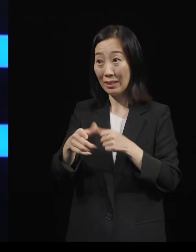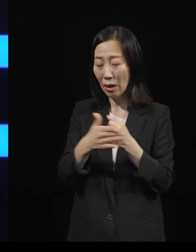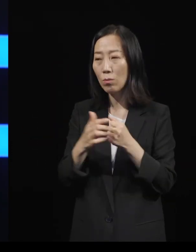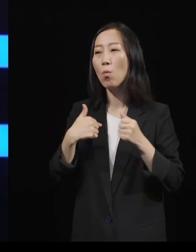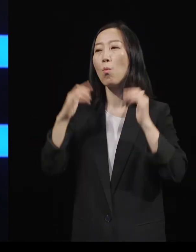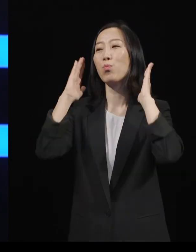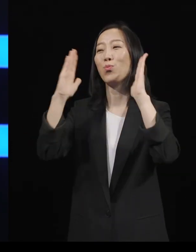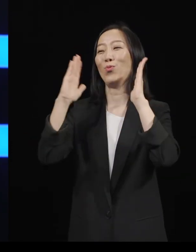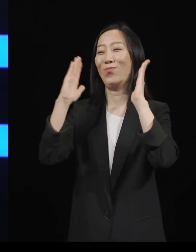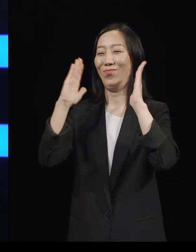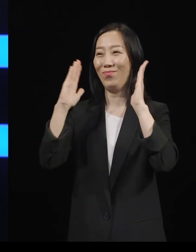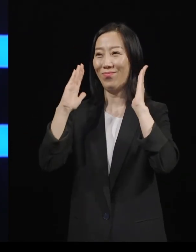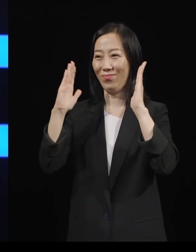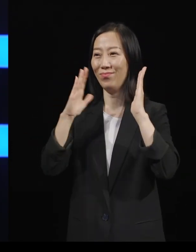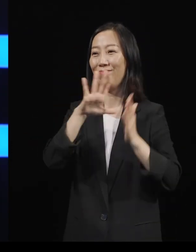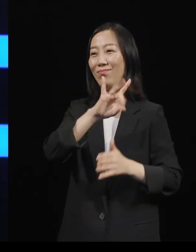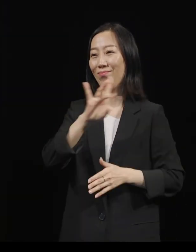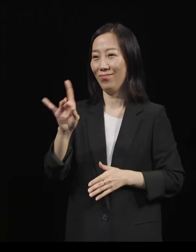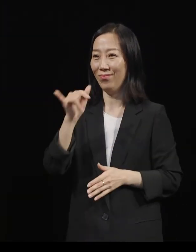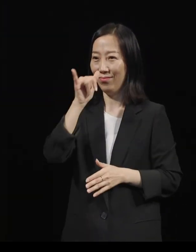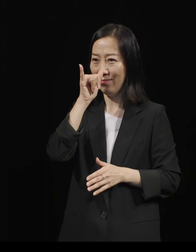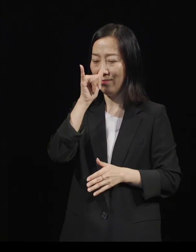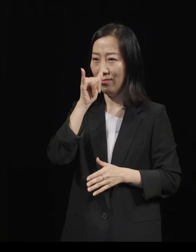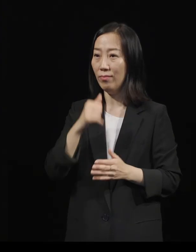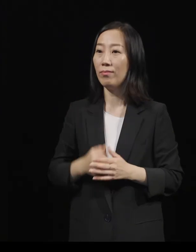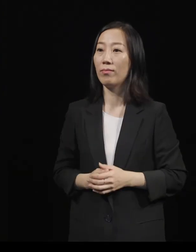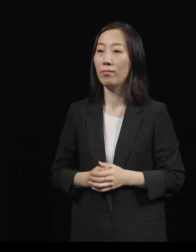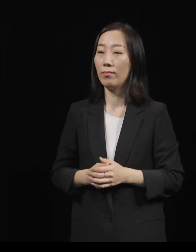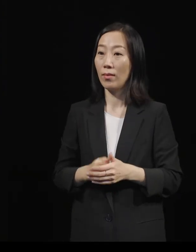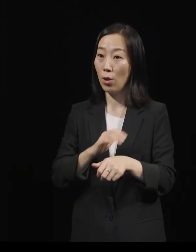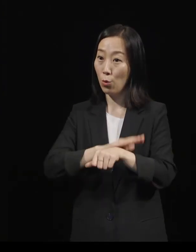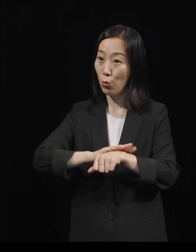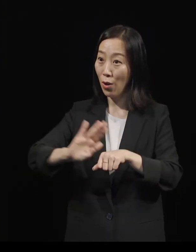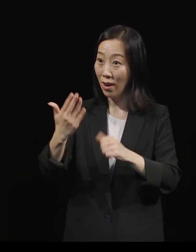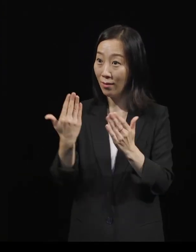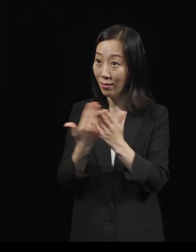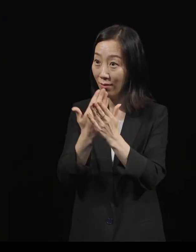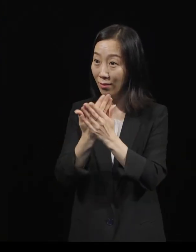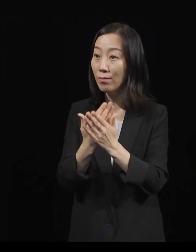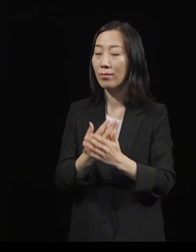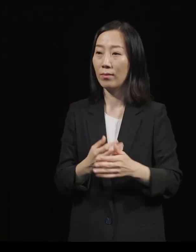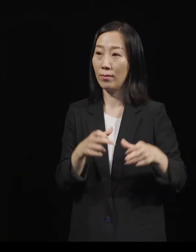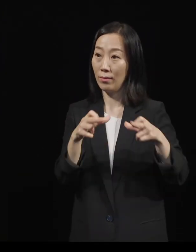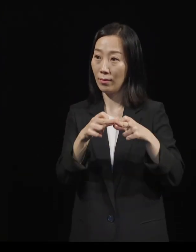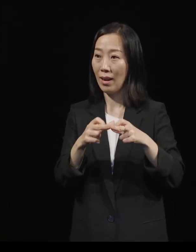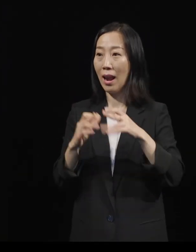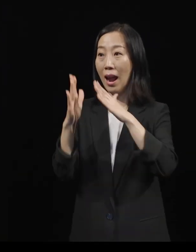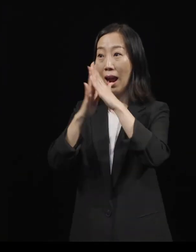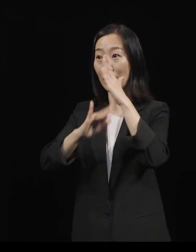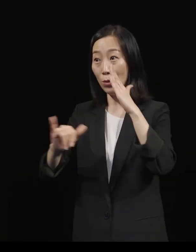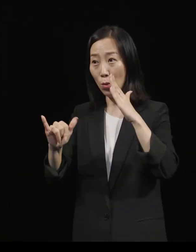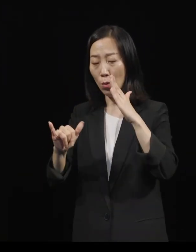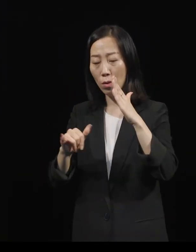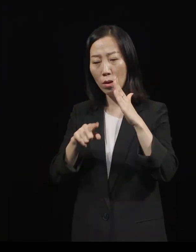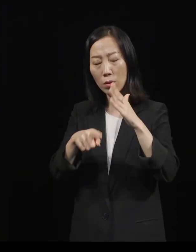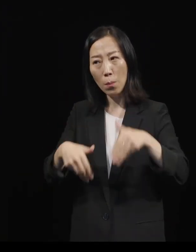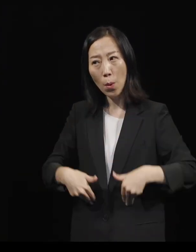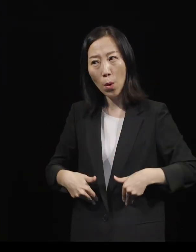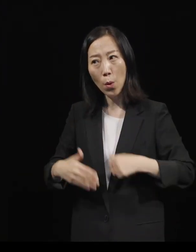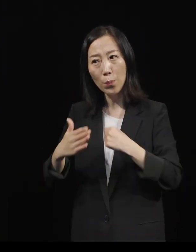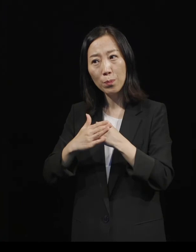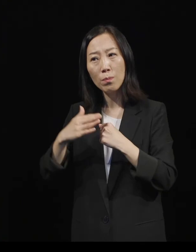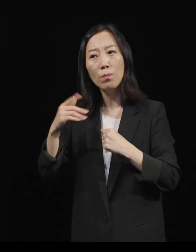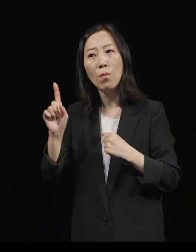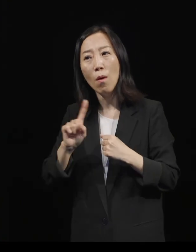찾아보고 공부하곤 합니다. 그리고 더 나아가서 장애인과 그 가족들에게 정말 도움이 되는 것을 한번